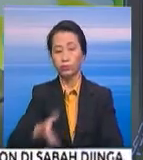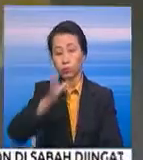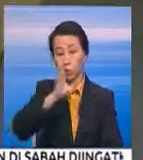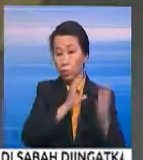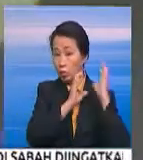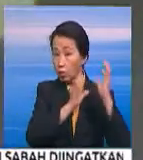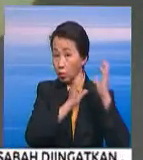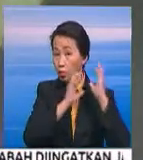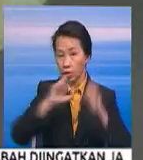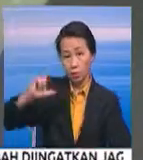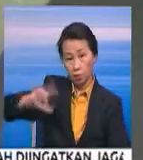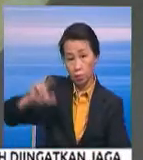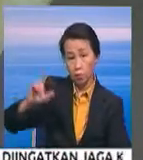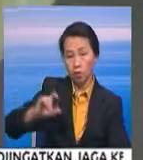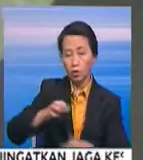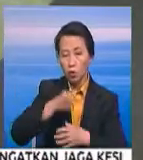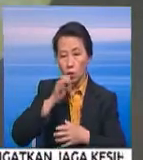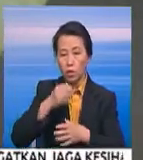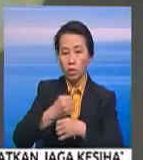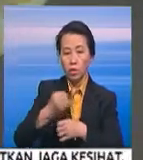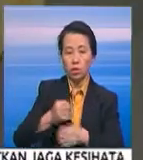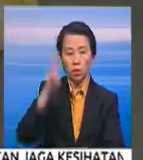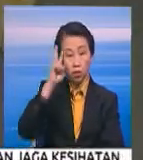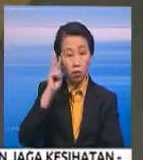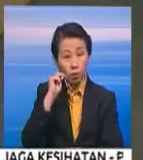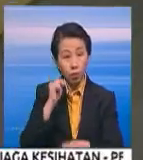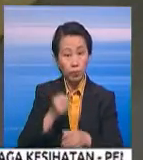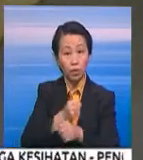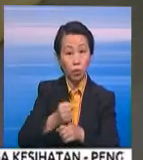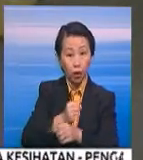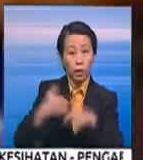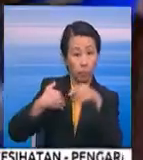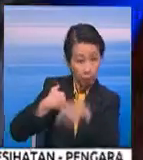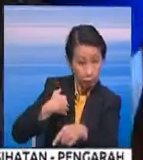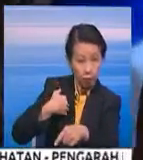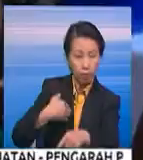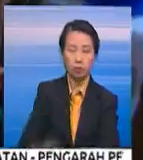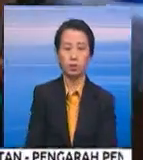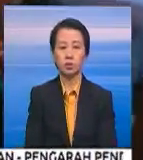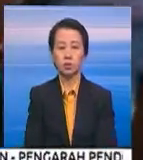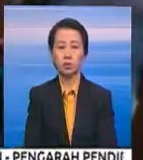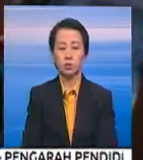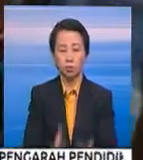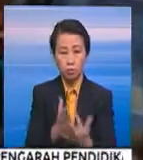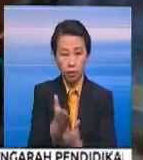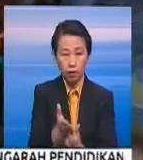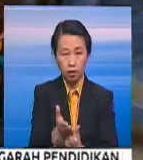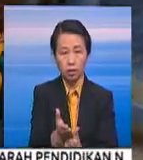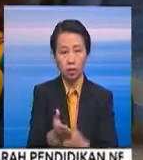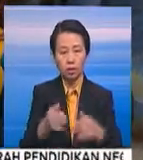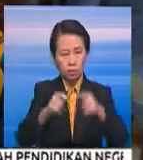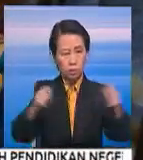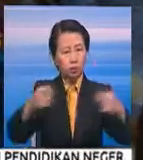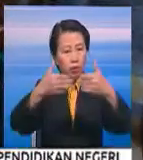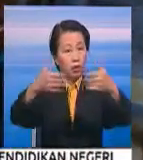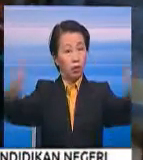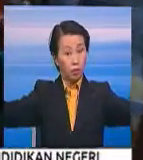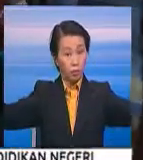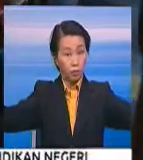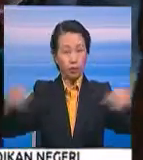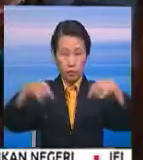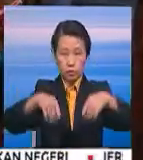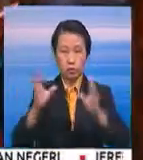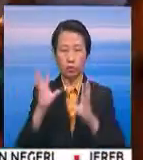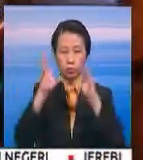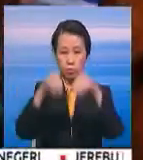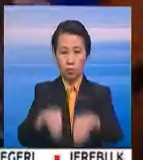coconut shake, jus mangga dan kopi Vietnam juga boleh diperoleh di sini. Menerusi konsep ruang terbuka, tapak mampu